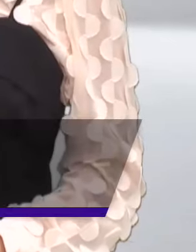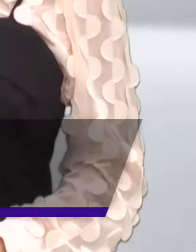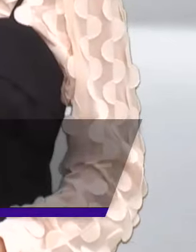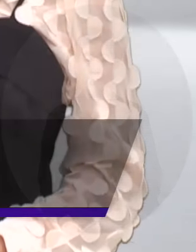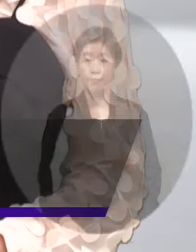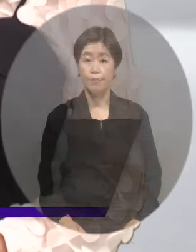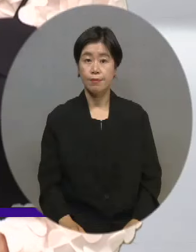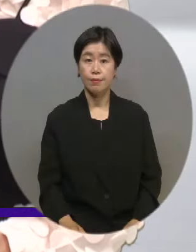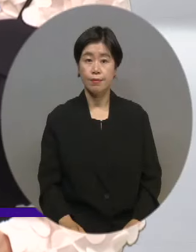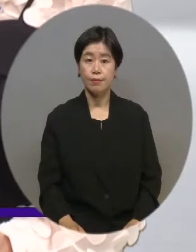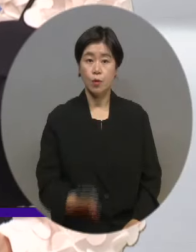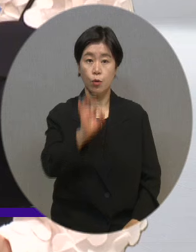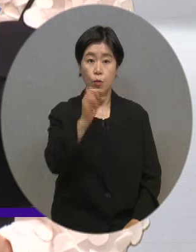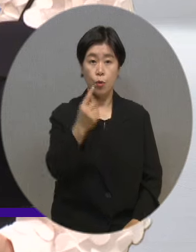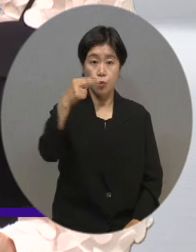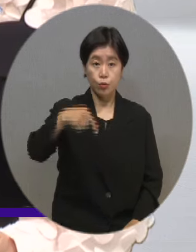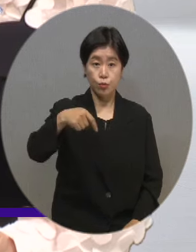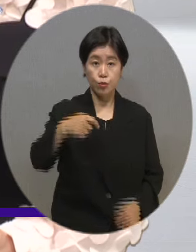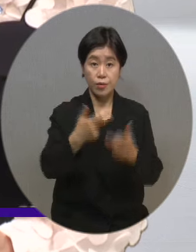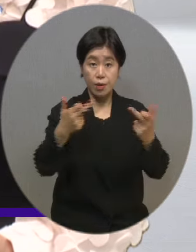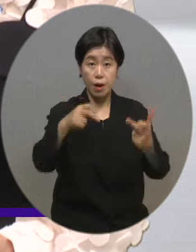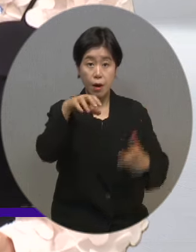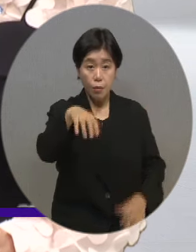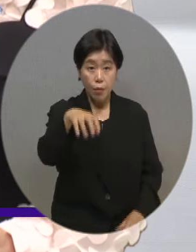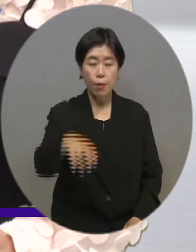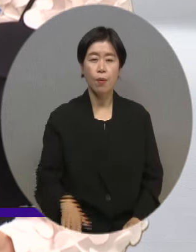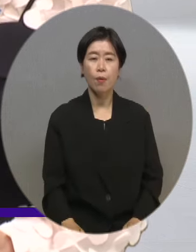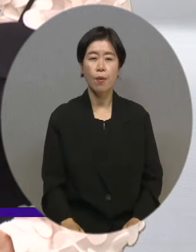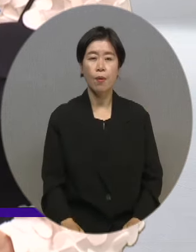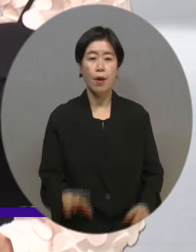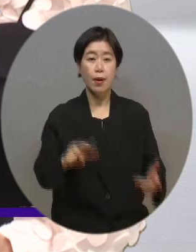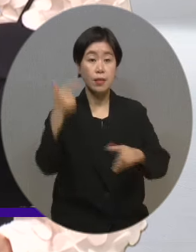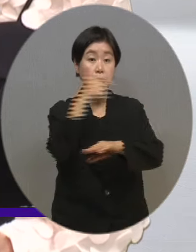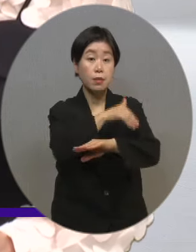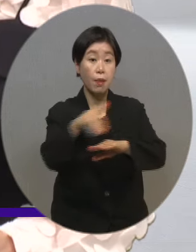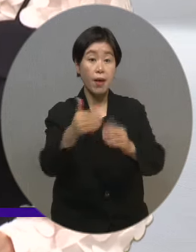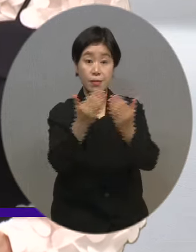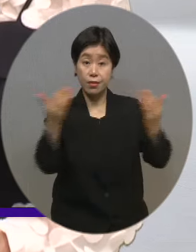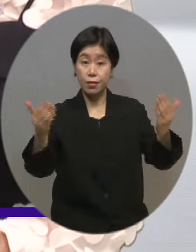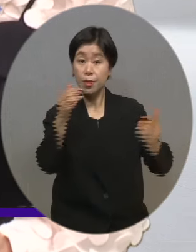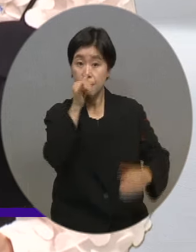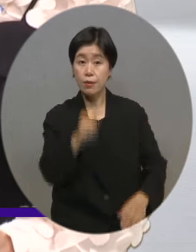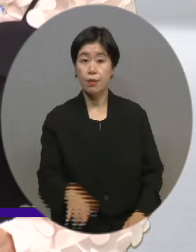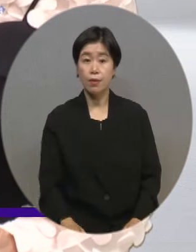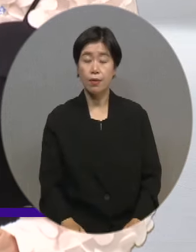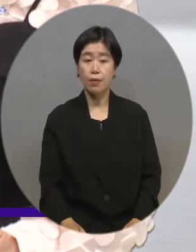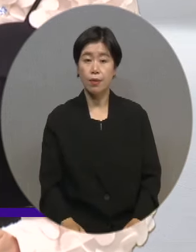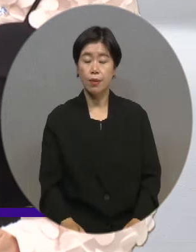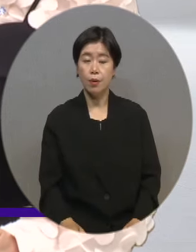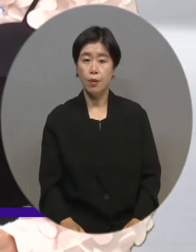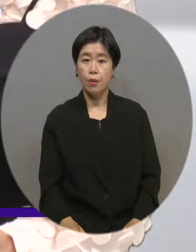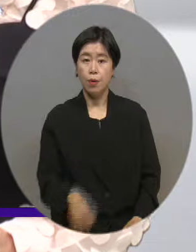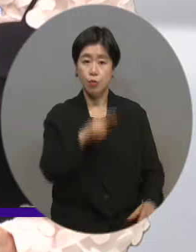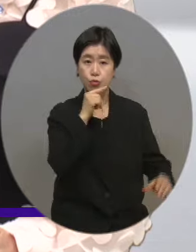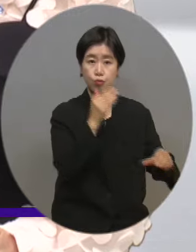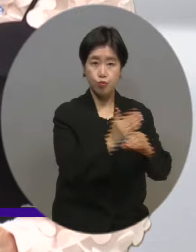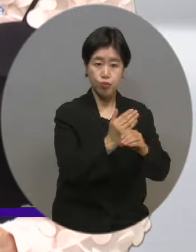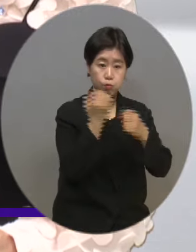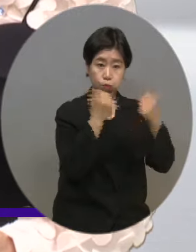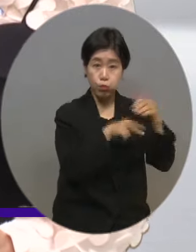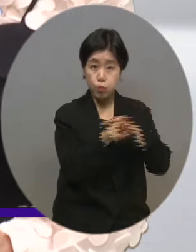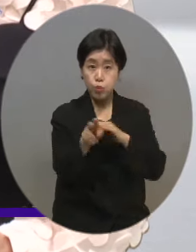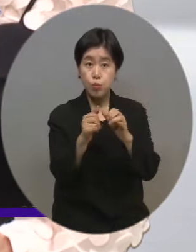오두산 통일전망대에서 기획전시 선을 넘어온 이야기가 열렸습니다. 탈북민 예술가들의 기억과 극복